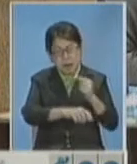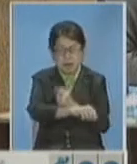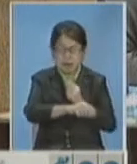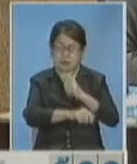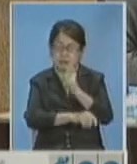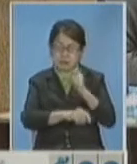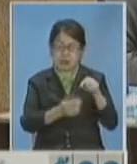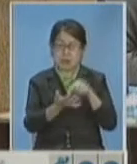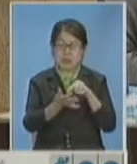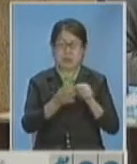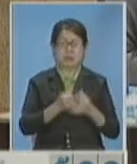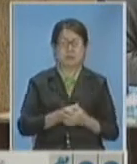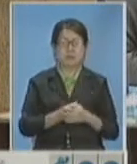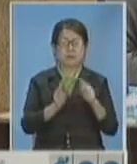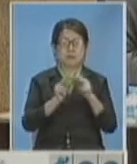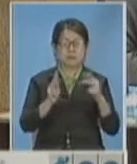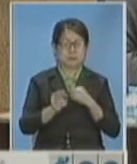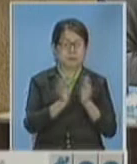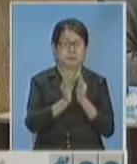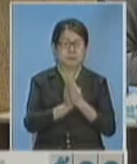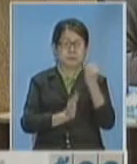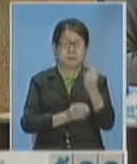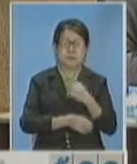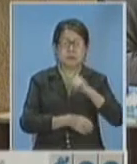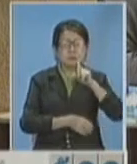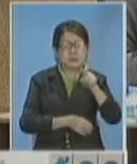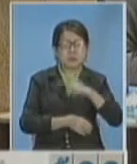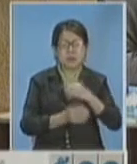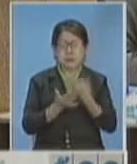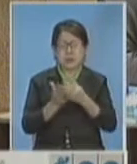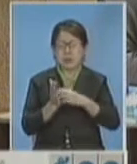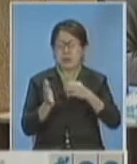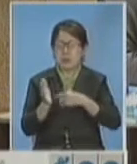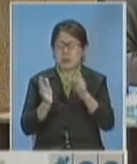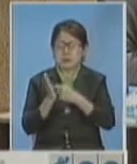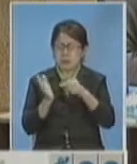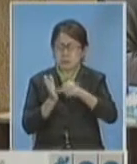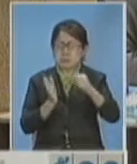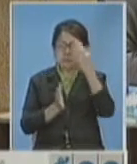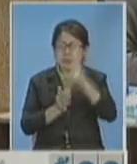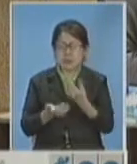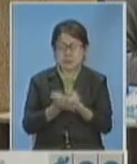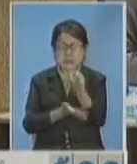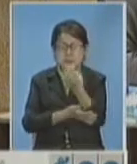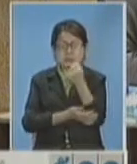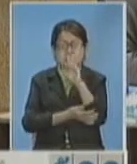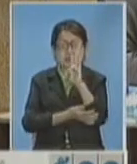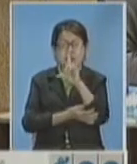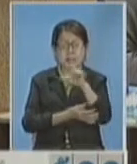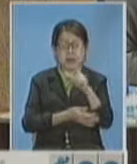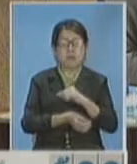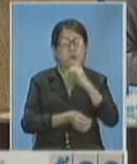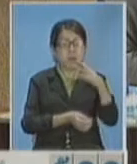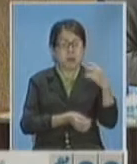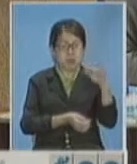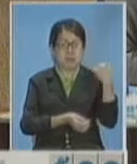นะคะกรรมาธิการดิฉันเสียงข้างน้อยก็ถามว่าไปตัดเขาได้อย่างไรนะคะว่ามีอยู่แค่17.5 ล้านก็ไปอ้างว่ามีเงินอยู่ที่ส